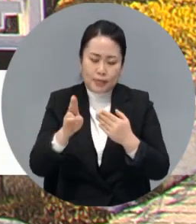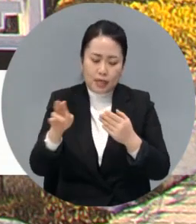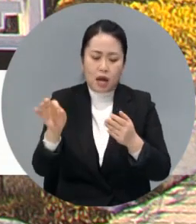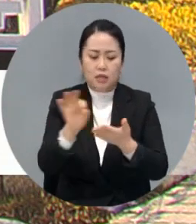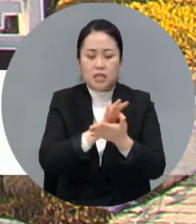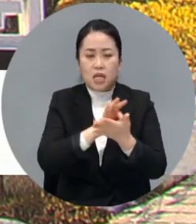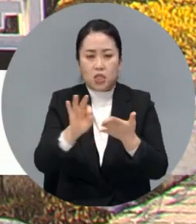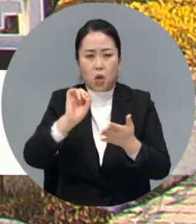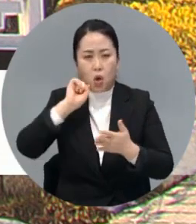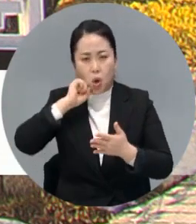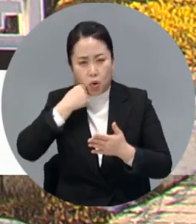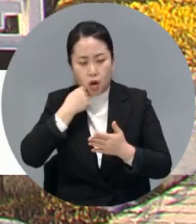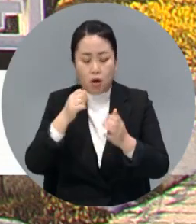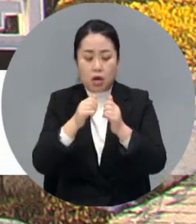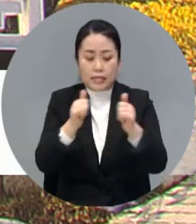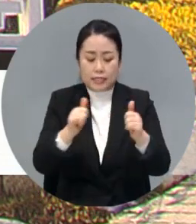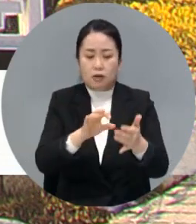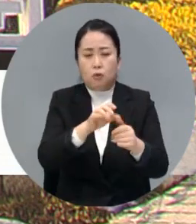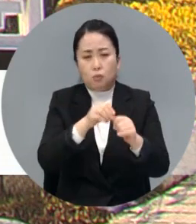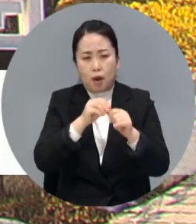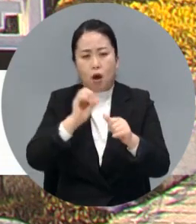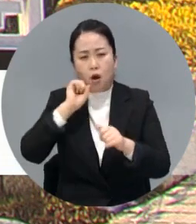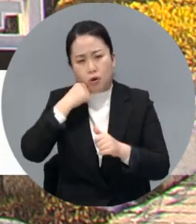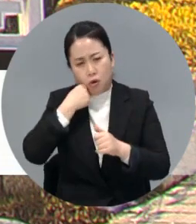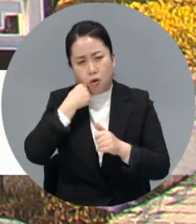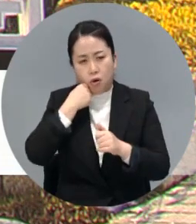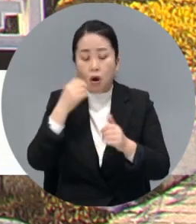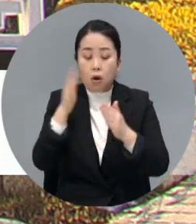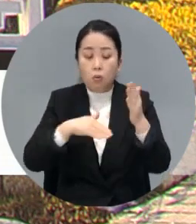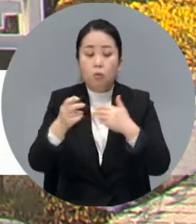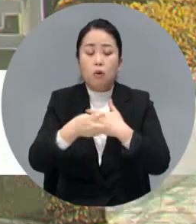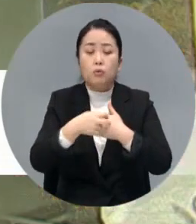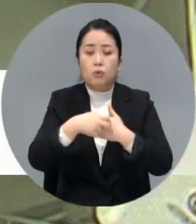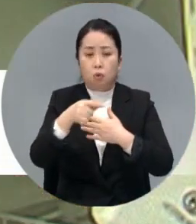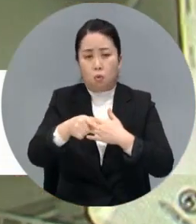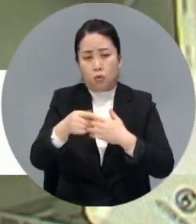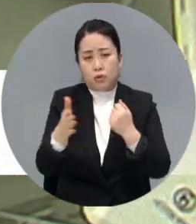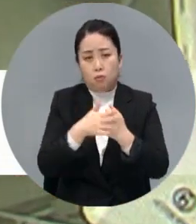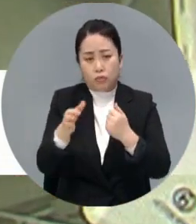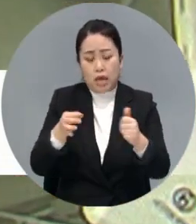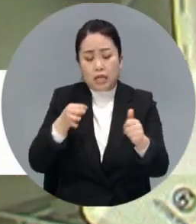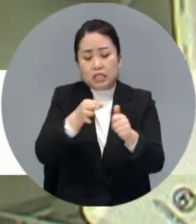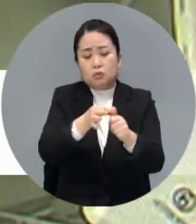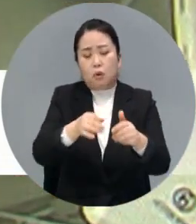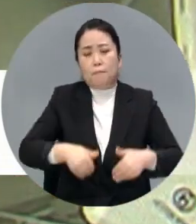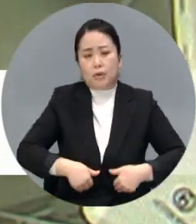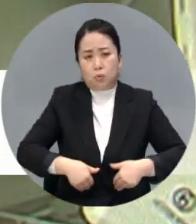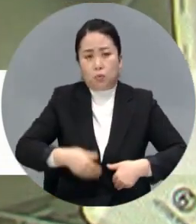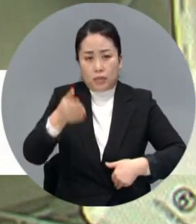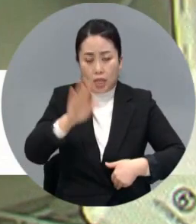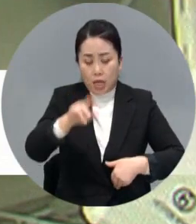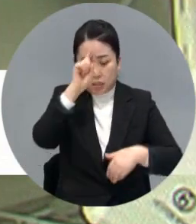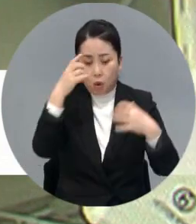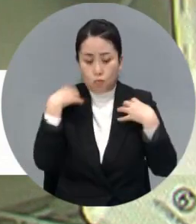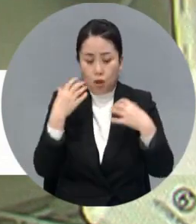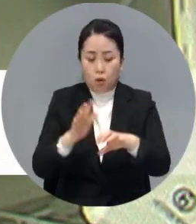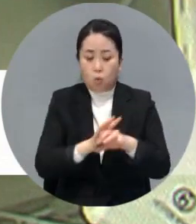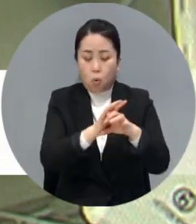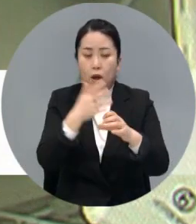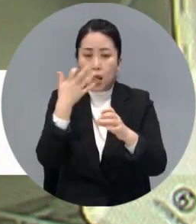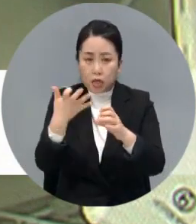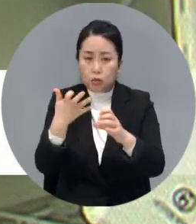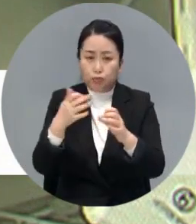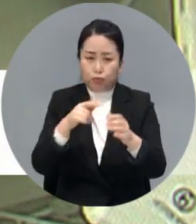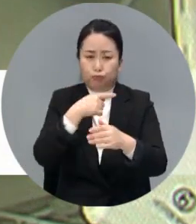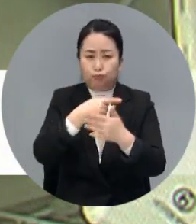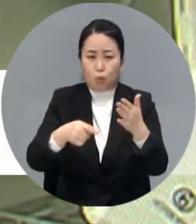있습니다. 공공의료기관이다 보니 재정지원이 필수적인데요. 정부의 코로나19 손실 보상금은 이미